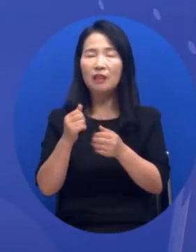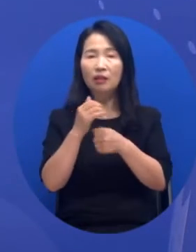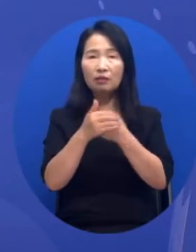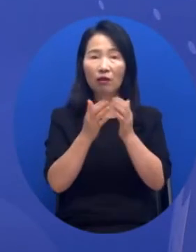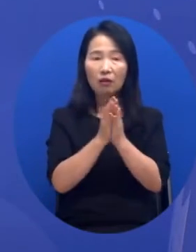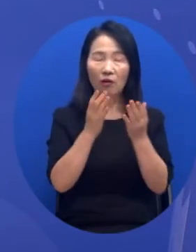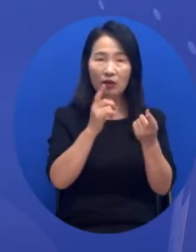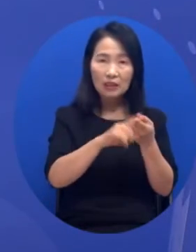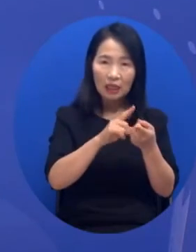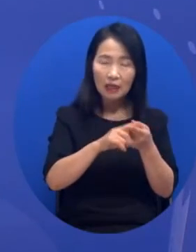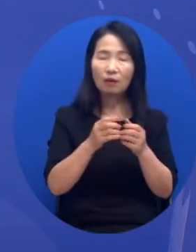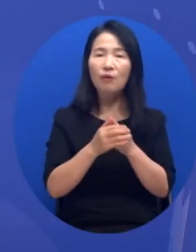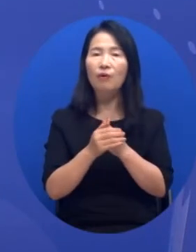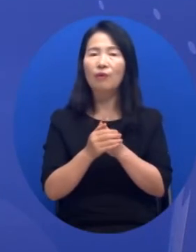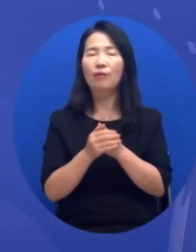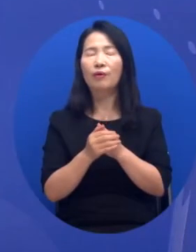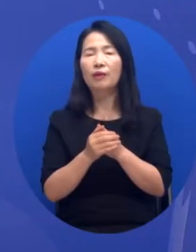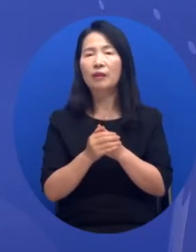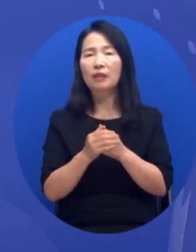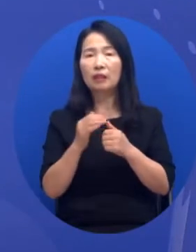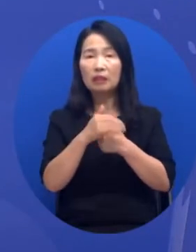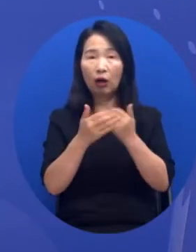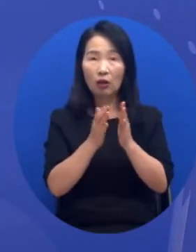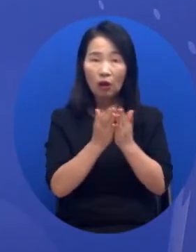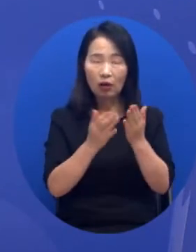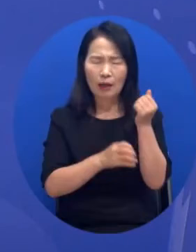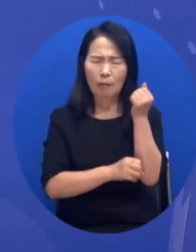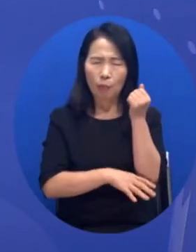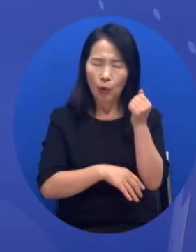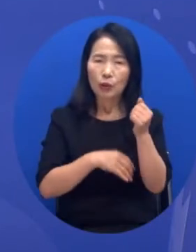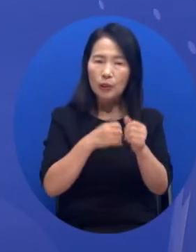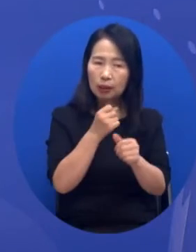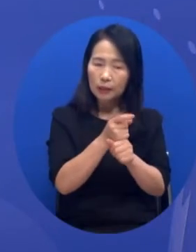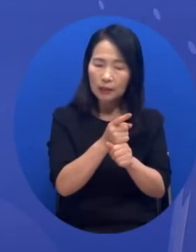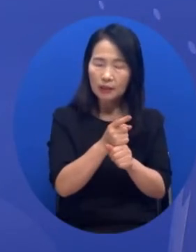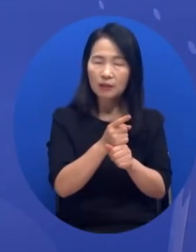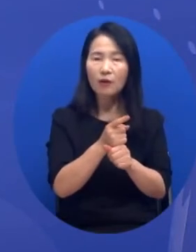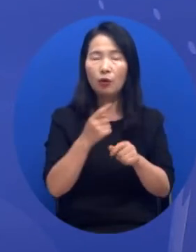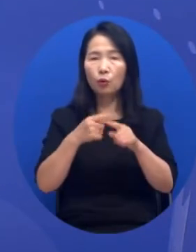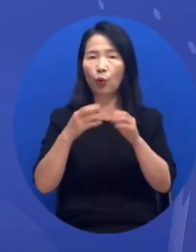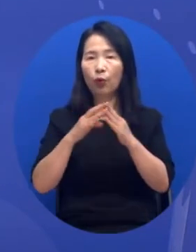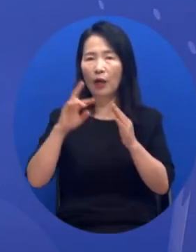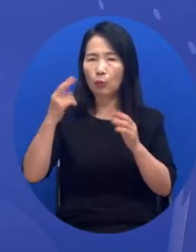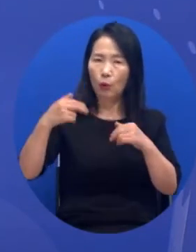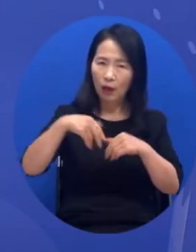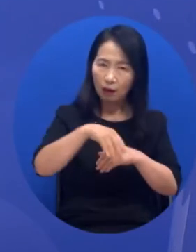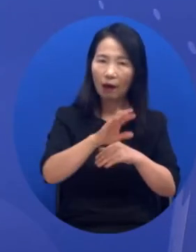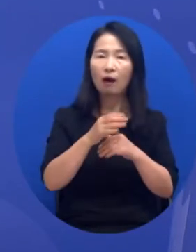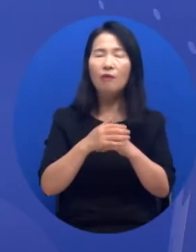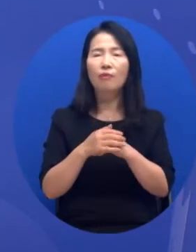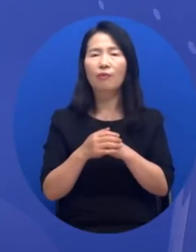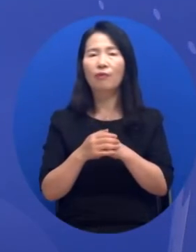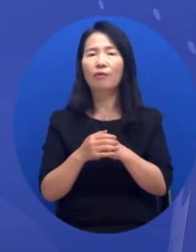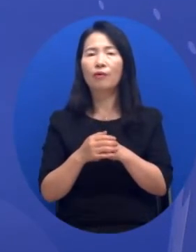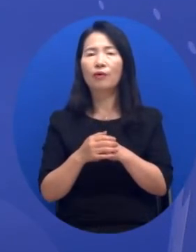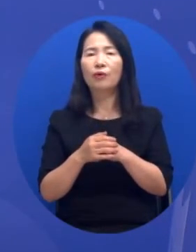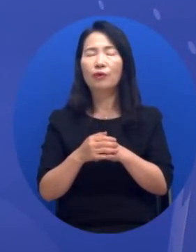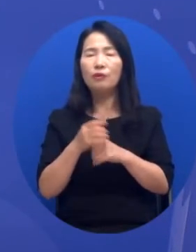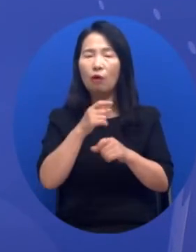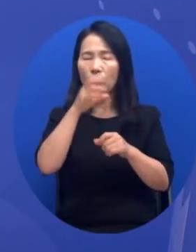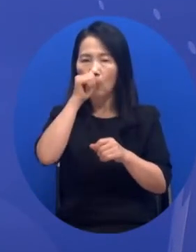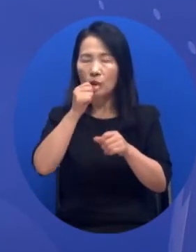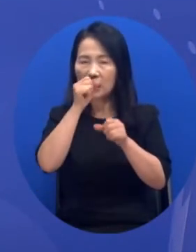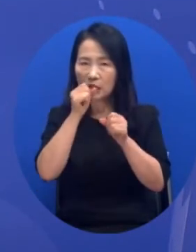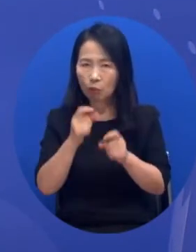그 본질로 교회가 돌아가면 전 된다고 봐요. 그래서 하나님 오히려 이렇게 본질로 돌아갈 기회를 준 게